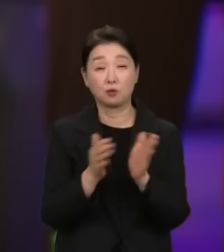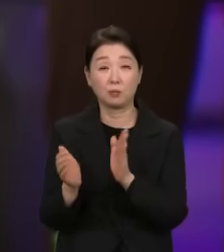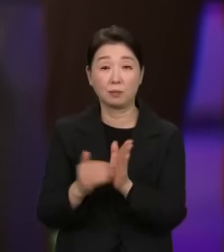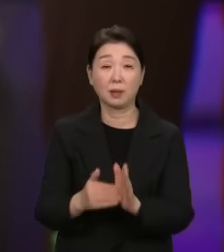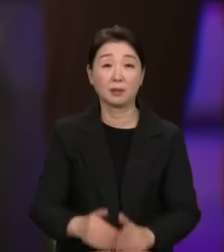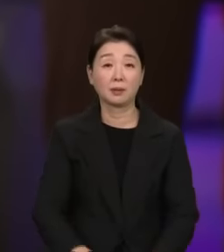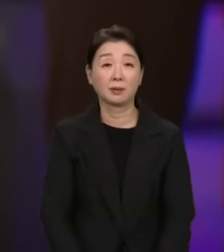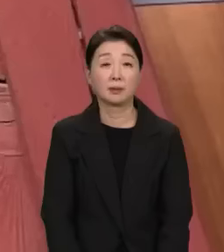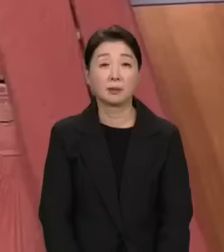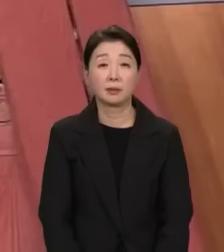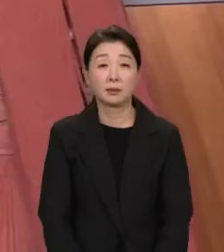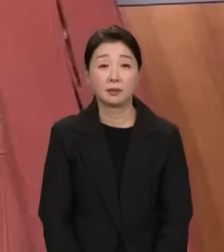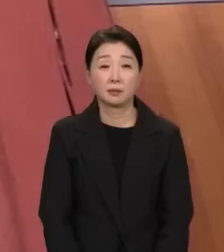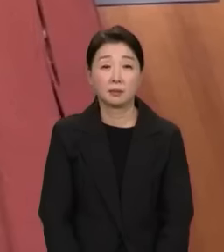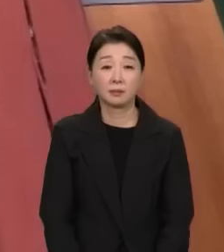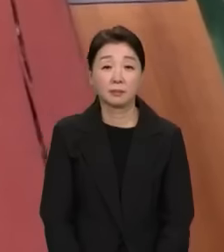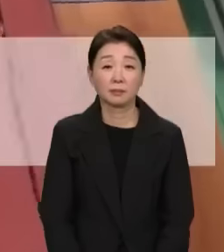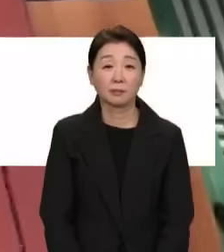준비됐던 것으로 보입니다.